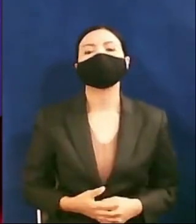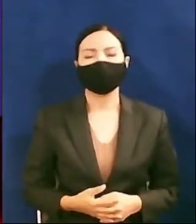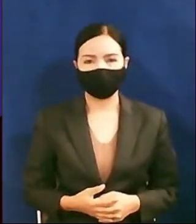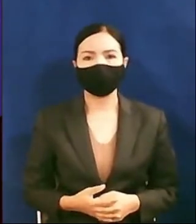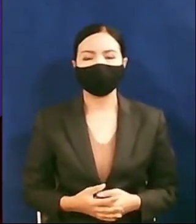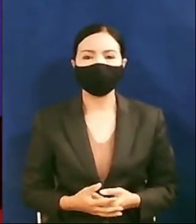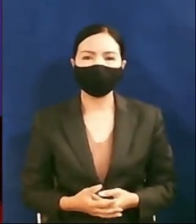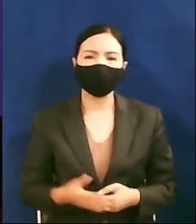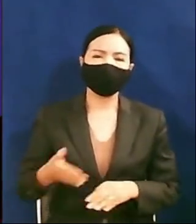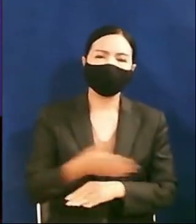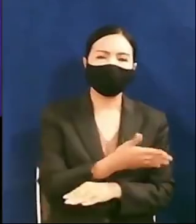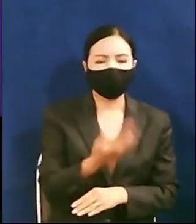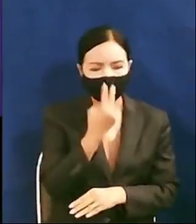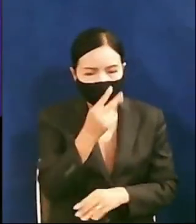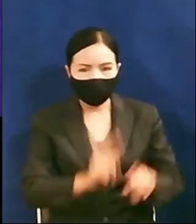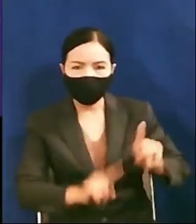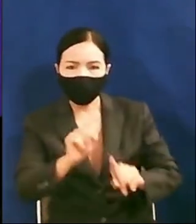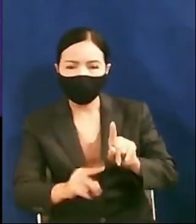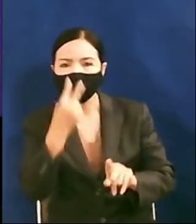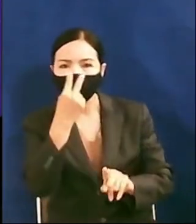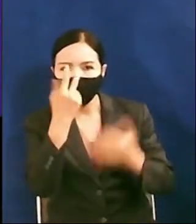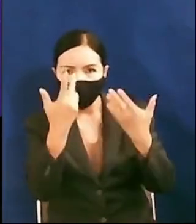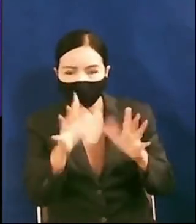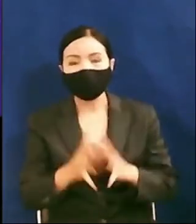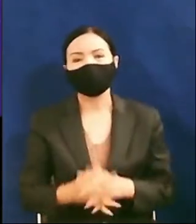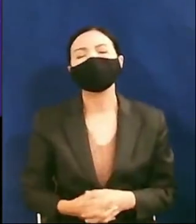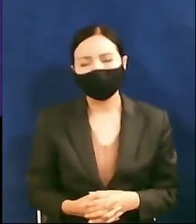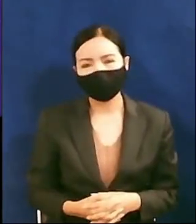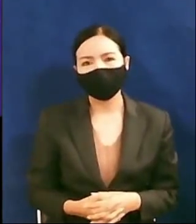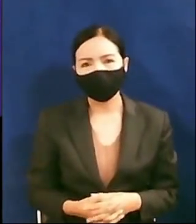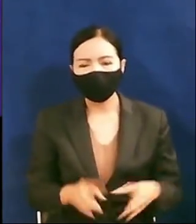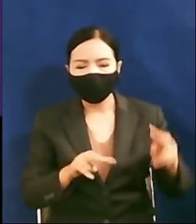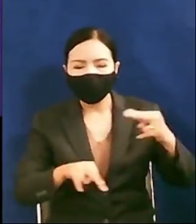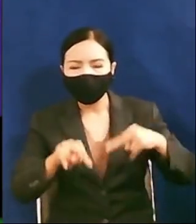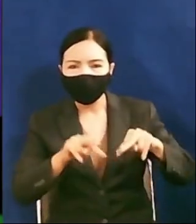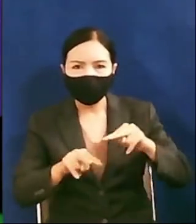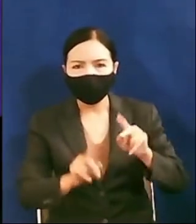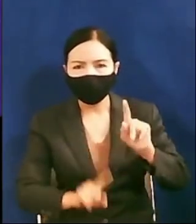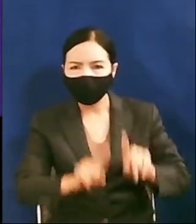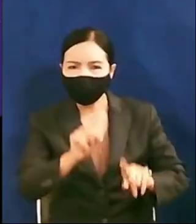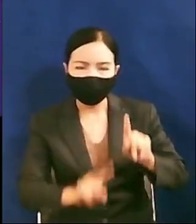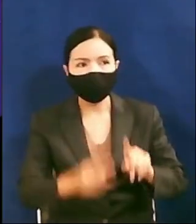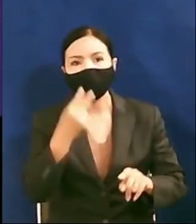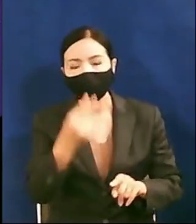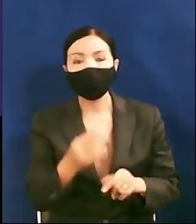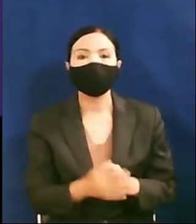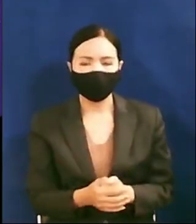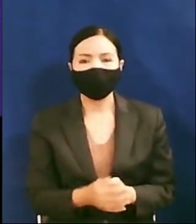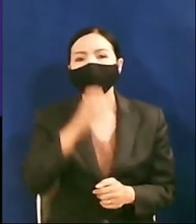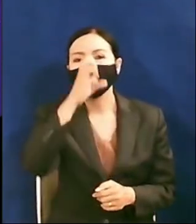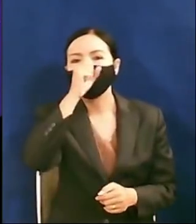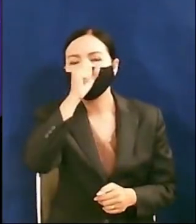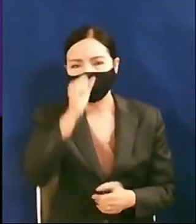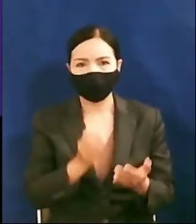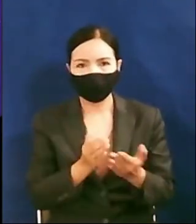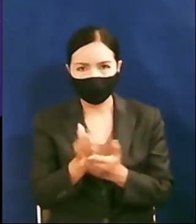การที่เราดูประสิทธิภาพของวัคซีนเนี่ยส่วนใหญ่แล้วก็จะเป็นการดูประสิทธิภาพของวัคซีนจากการทดลองท